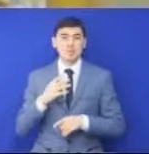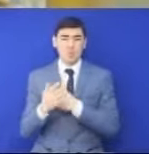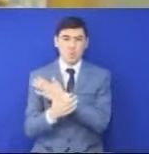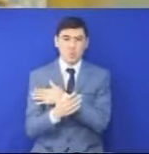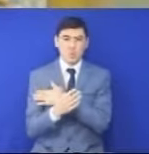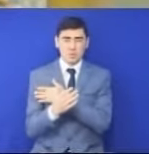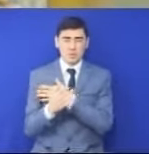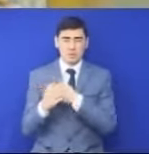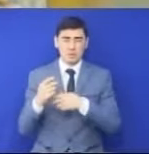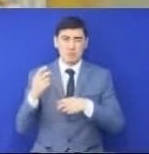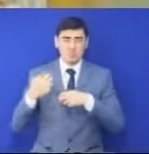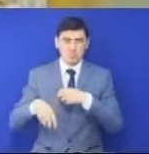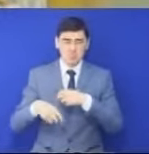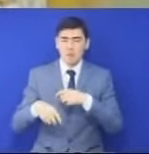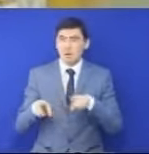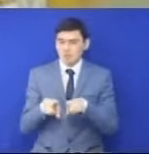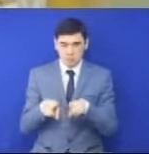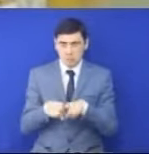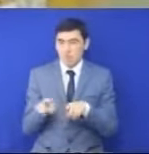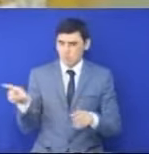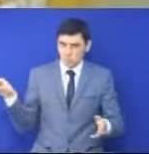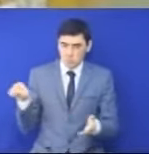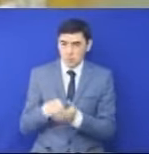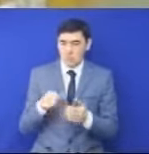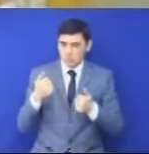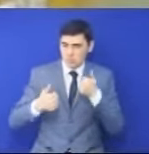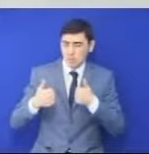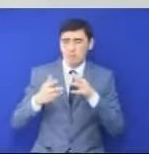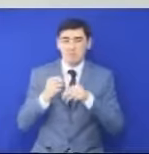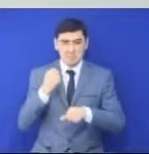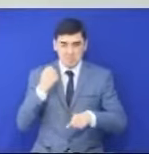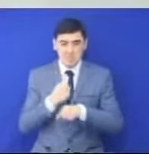чем заслужила еще большее восхищение болельщиков. Стоит сказать, что